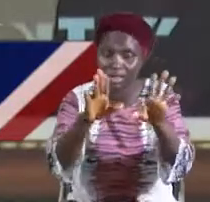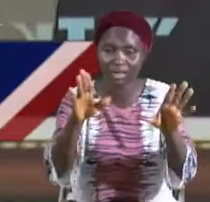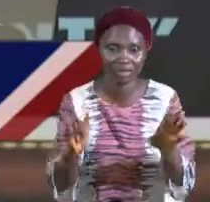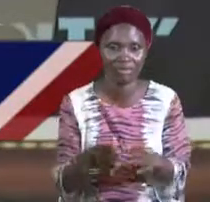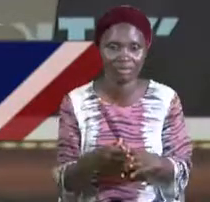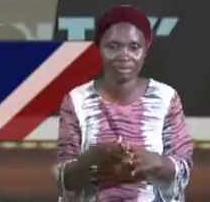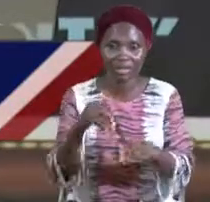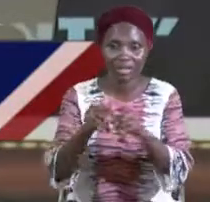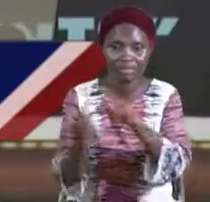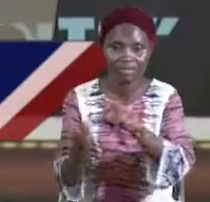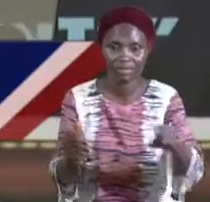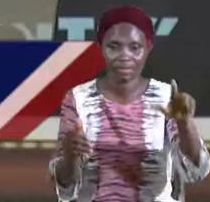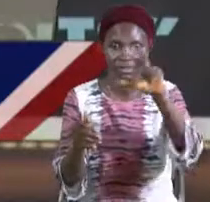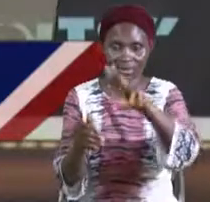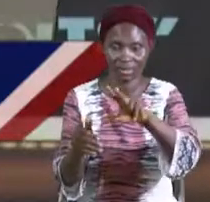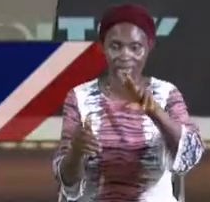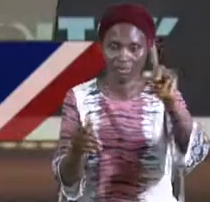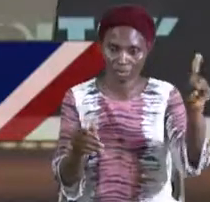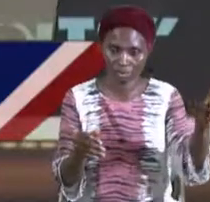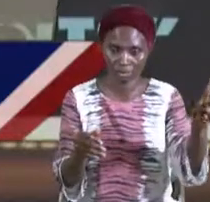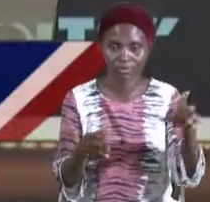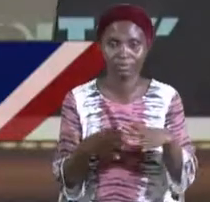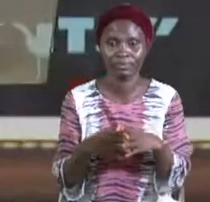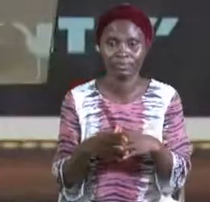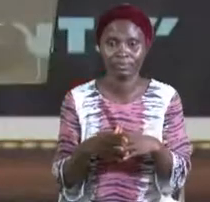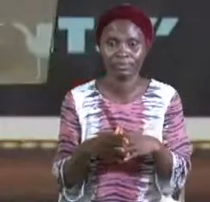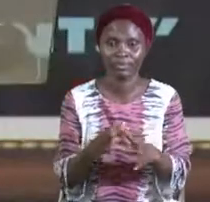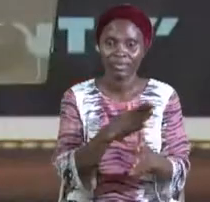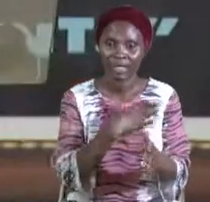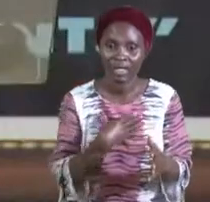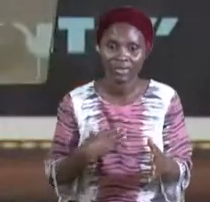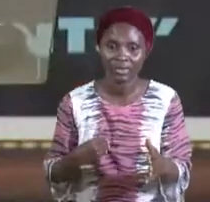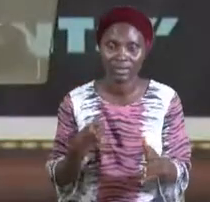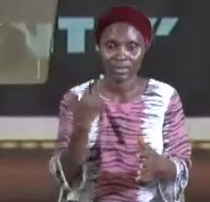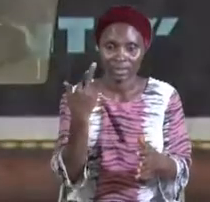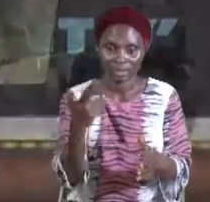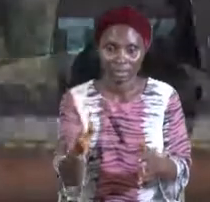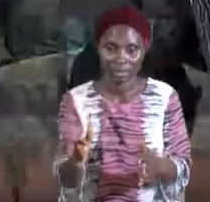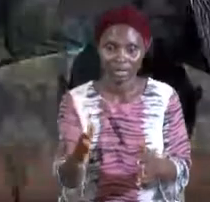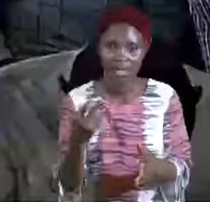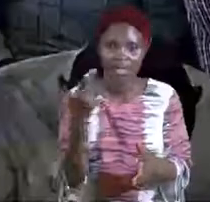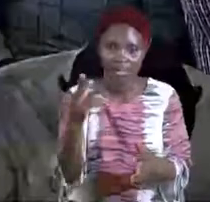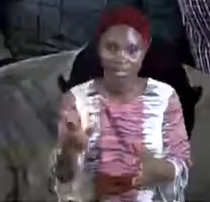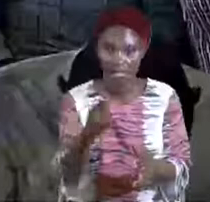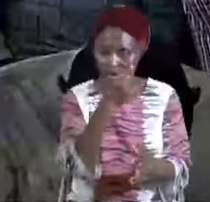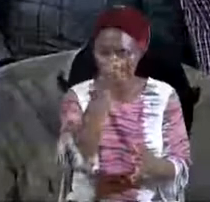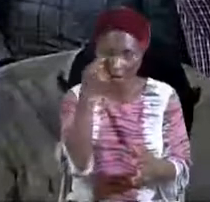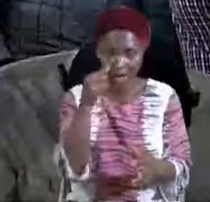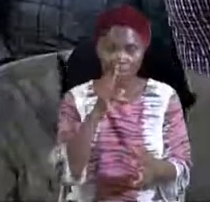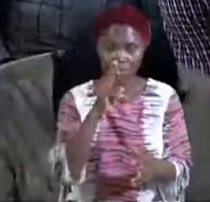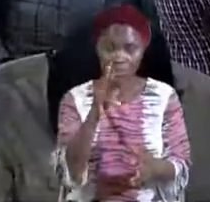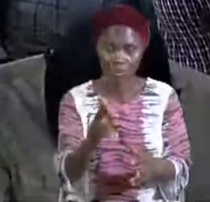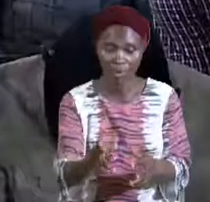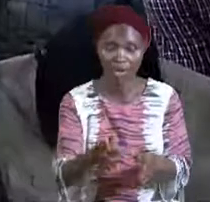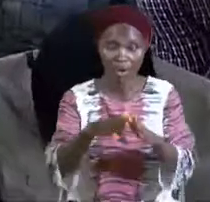Ils n'ont pas vu Jésus clairement. Verset 31. Luc 24, 31. Alors leurs yeux s'ouvrirent. Et